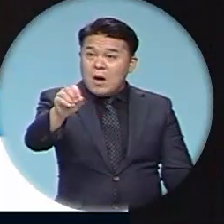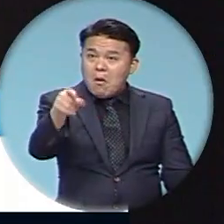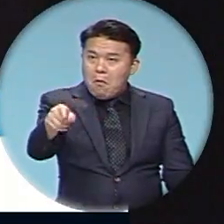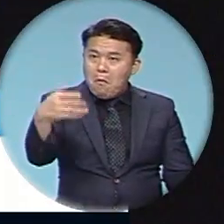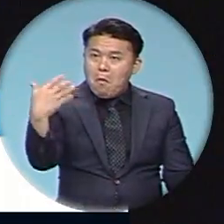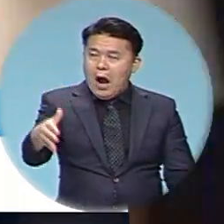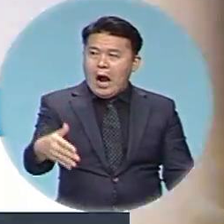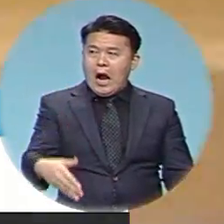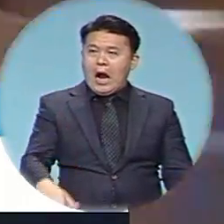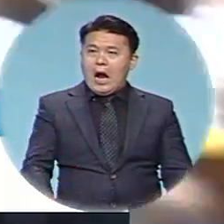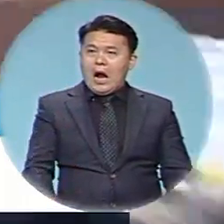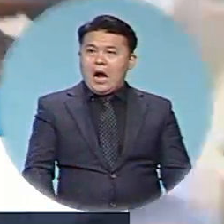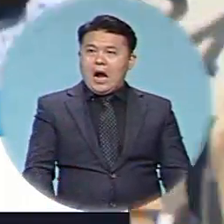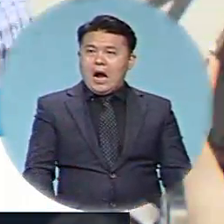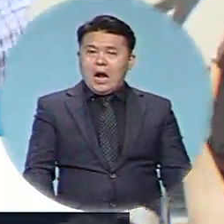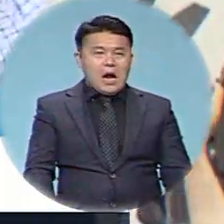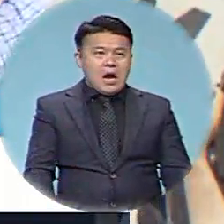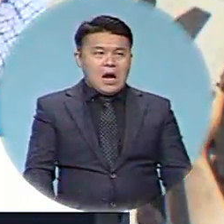25만 엔.